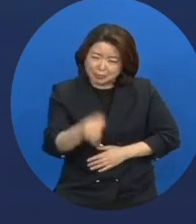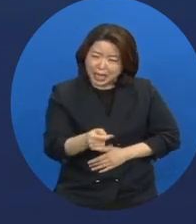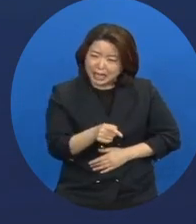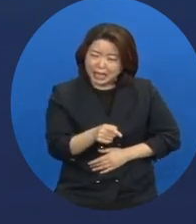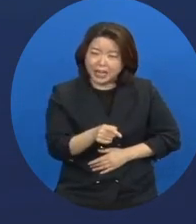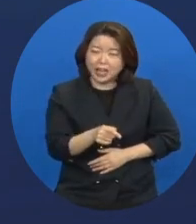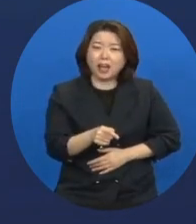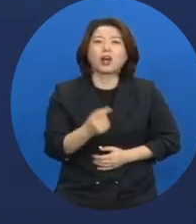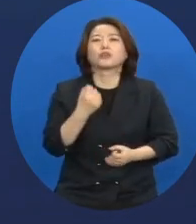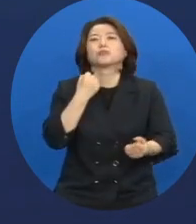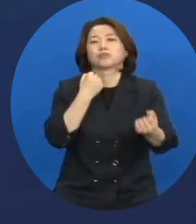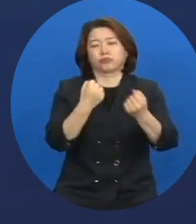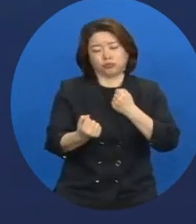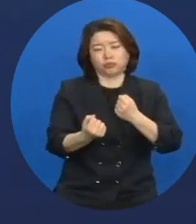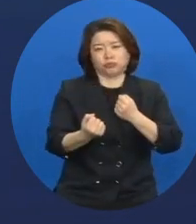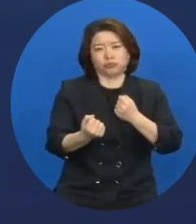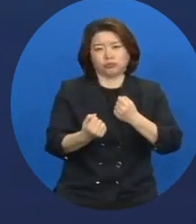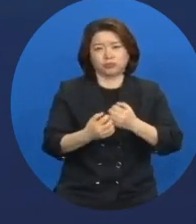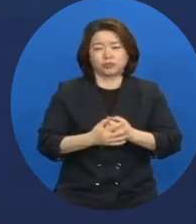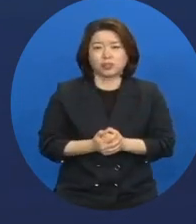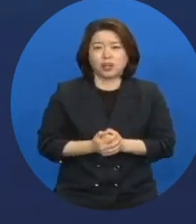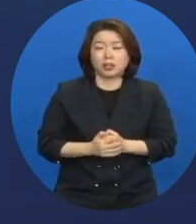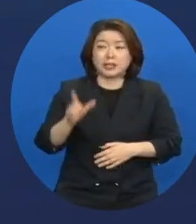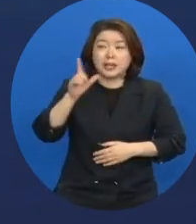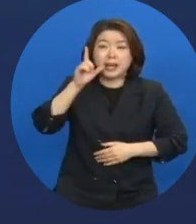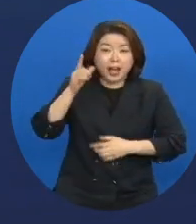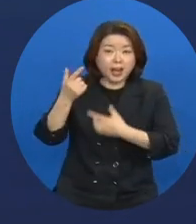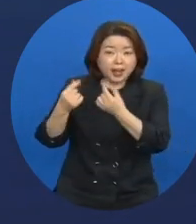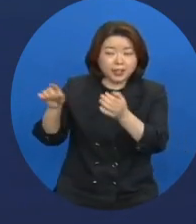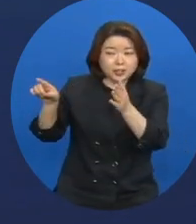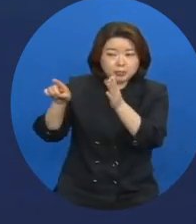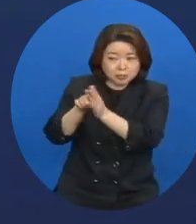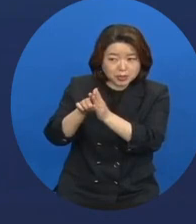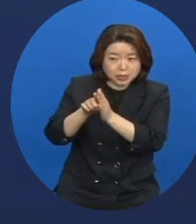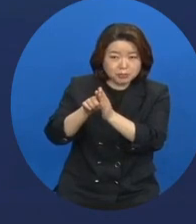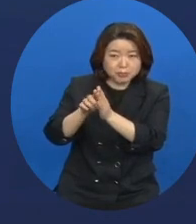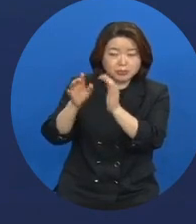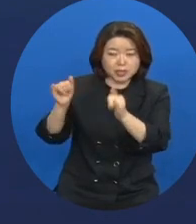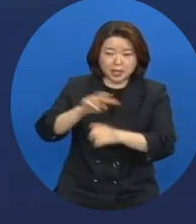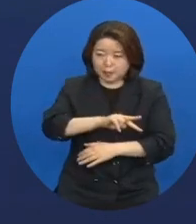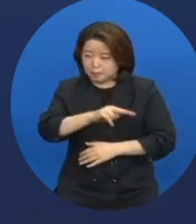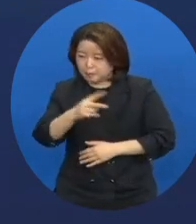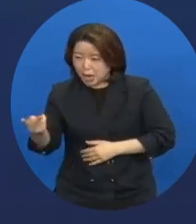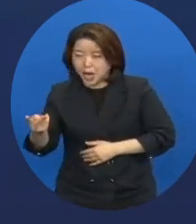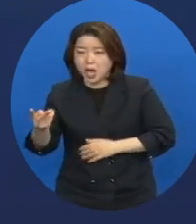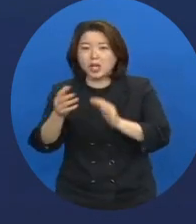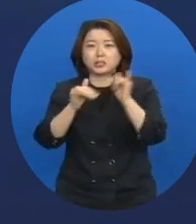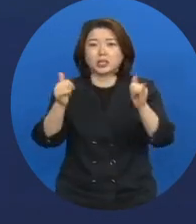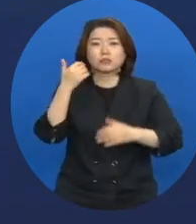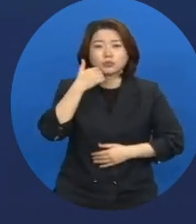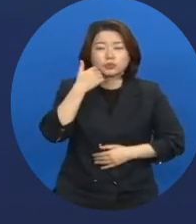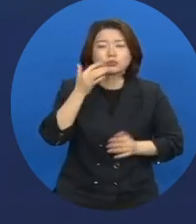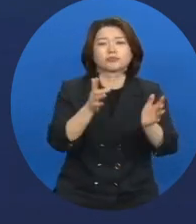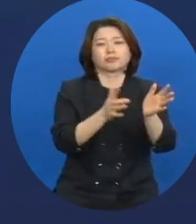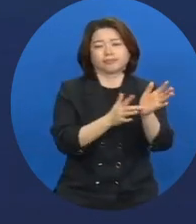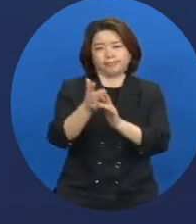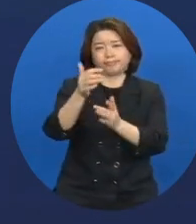있었던 사람이라 할지라도 갈렙 같은 믿음의 사람이 되게 해주시는 분이